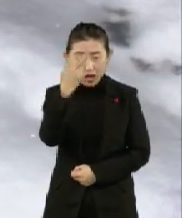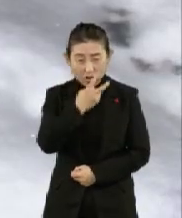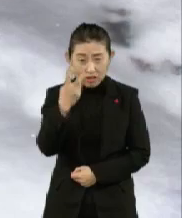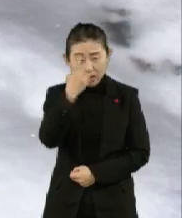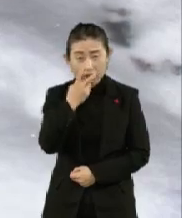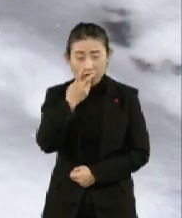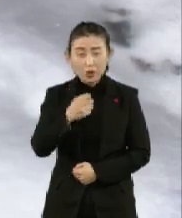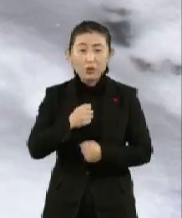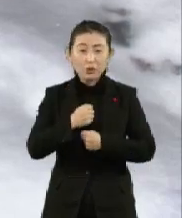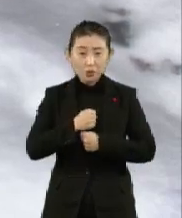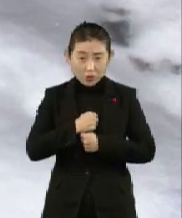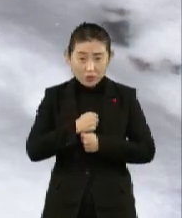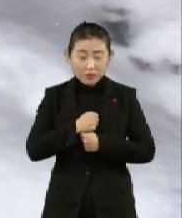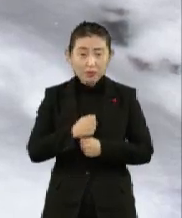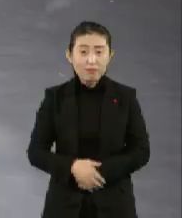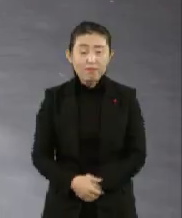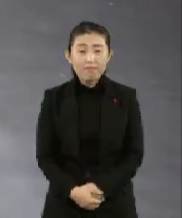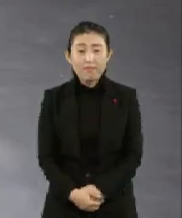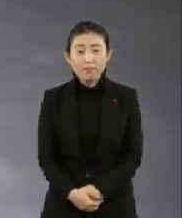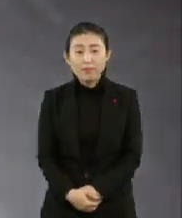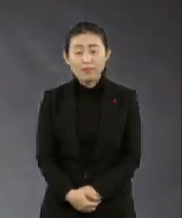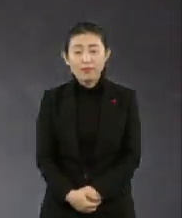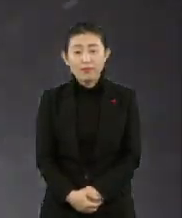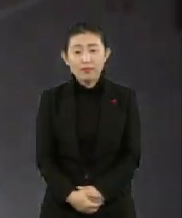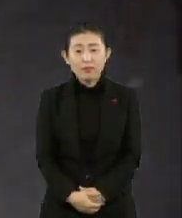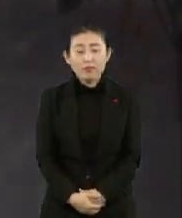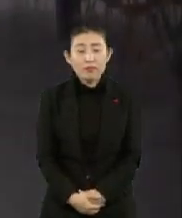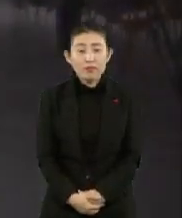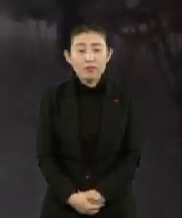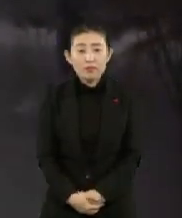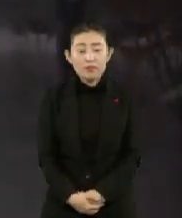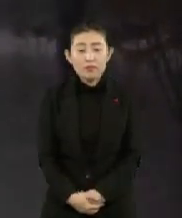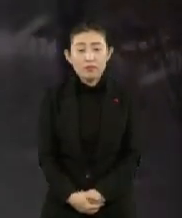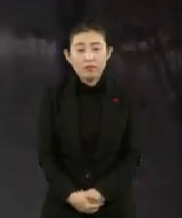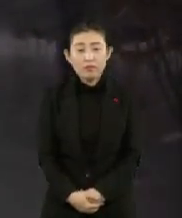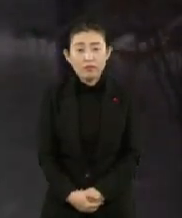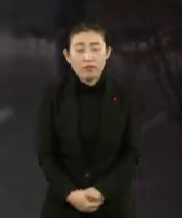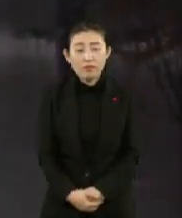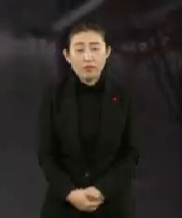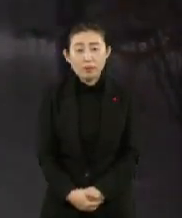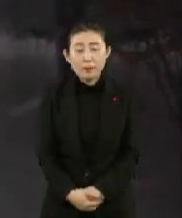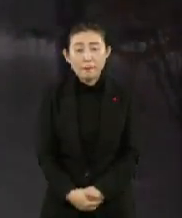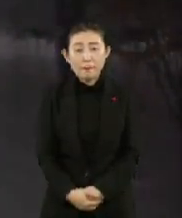한랭질환 등이 우려된다며 각별한 대비를 당부했습니다. TJB 최은우입니다.